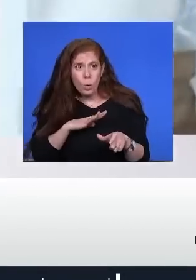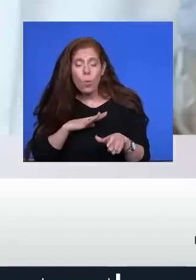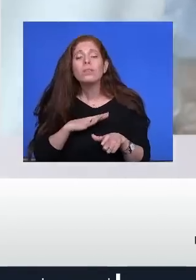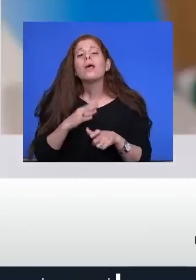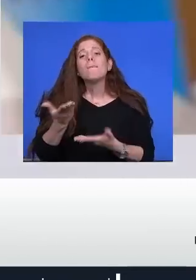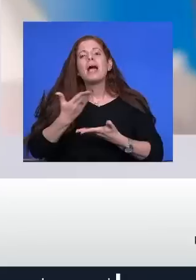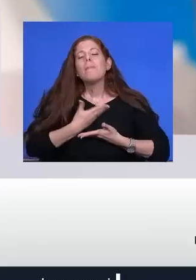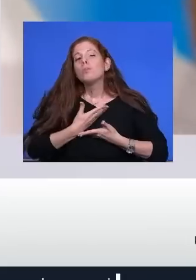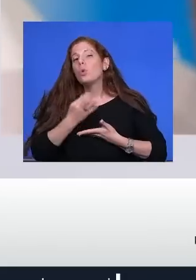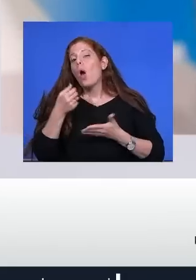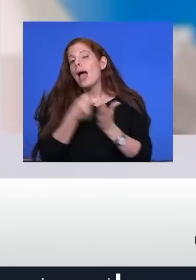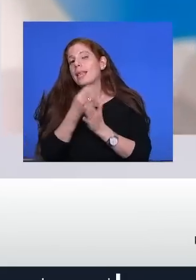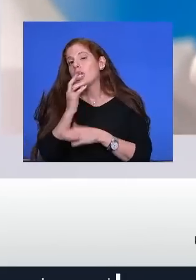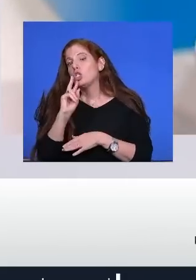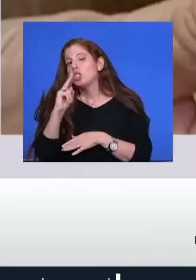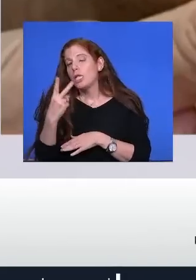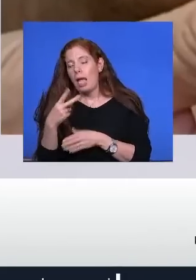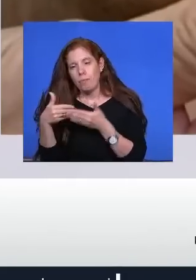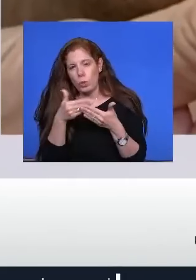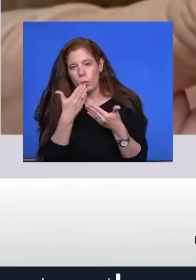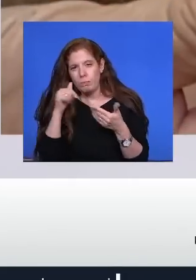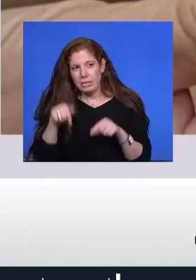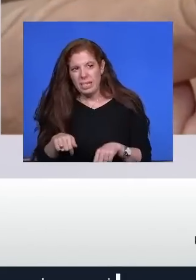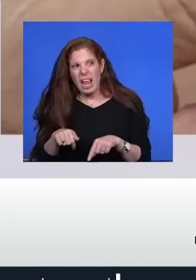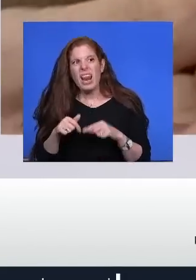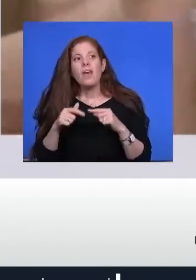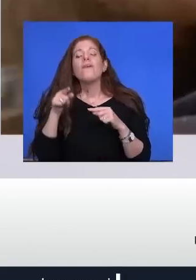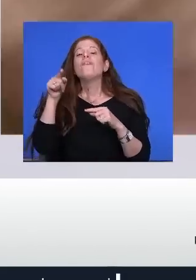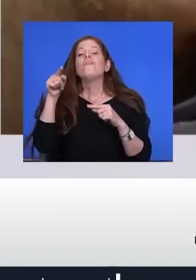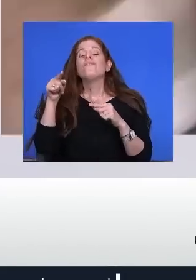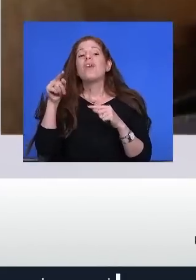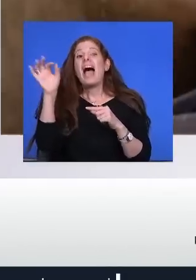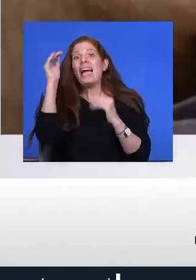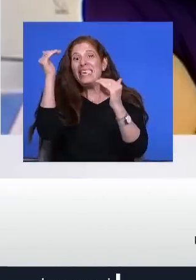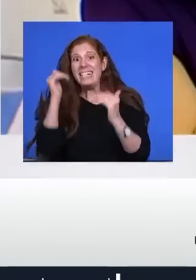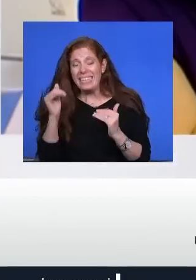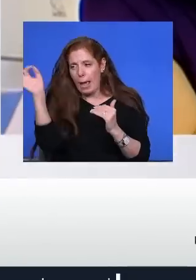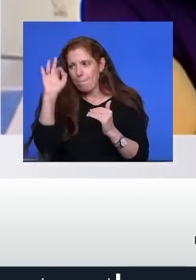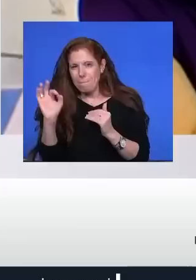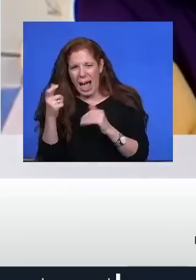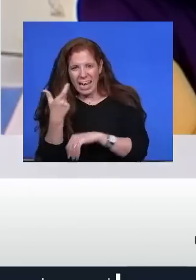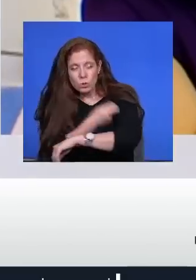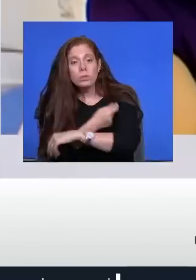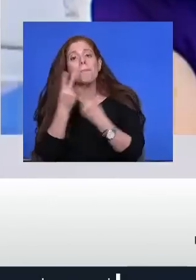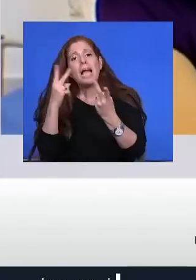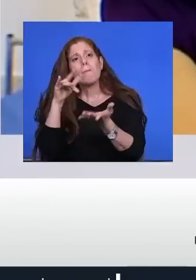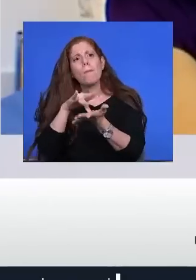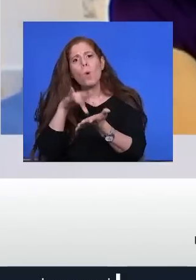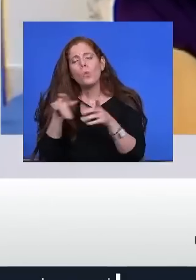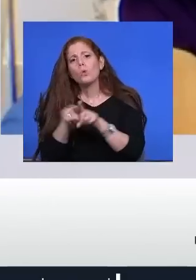עד גיל 2 תינוקות בישראל. והירידה בשיעור החיסוני הוא בעיקר במקומות